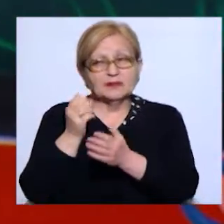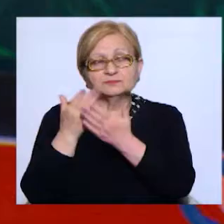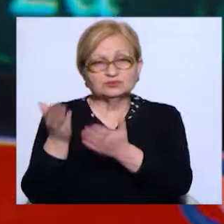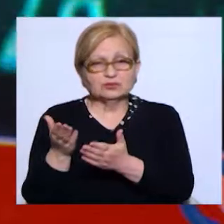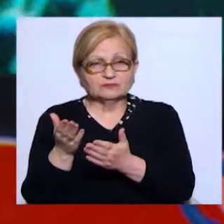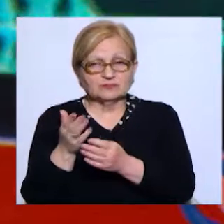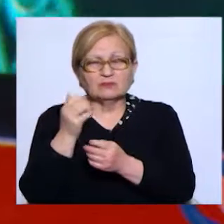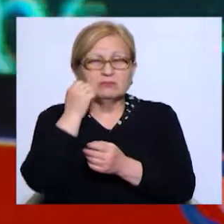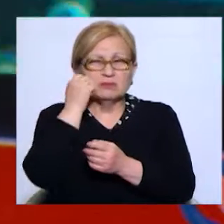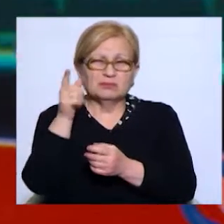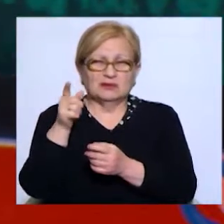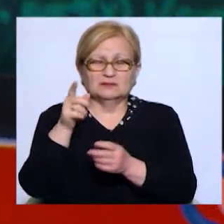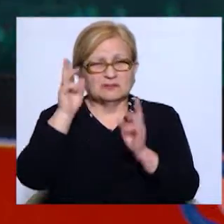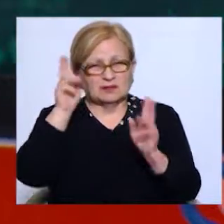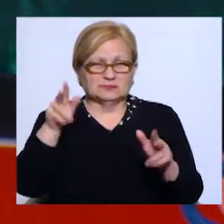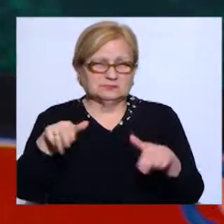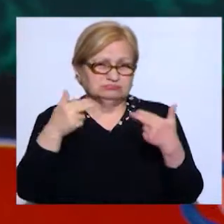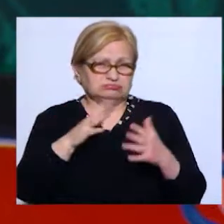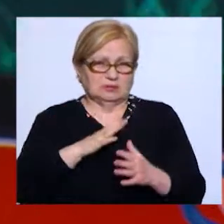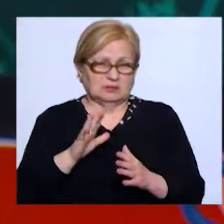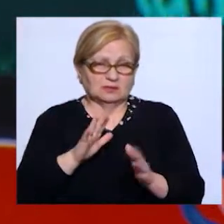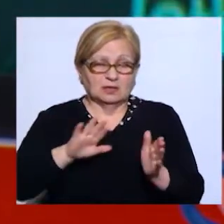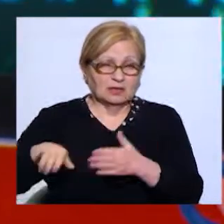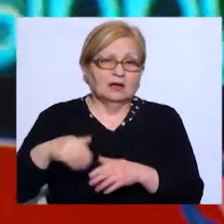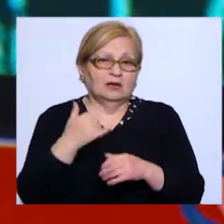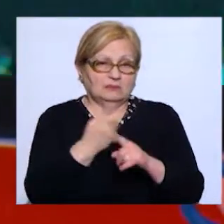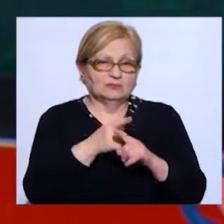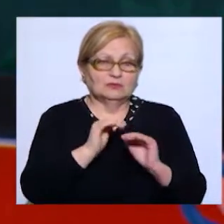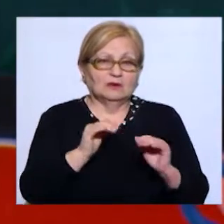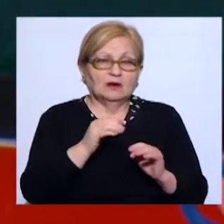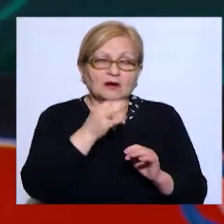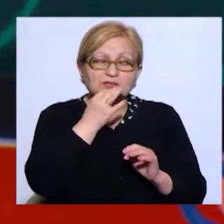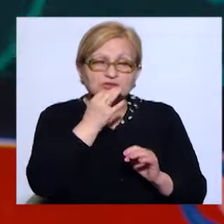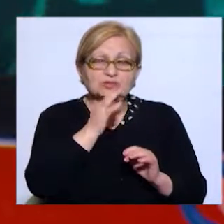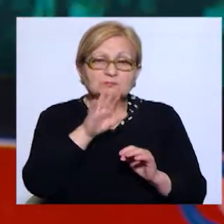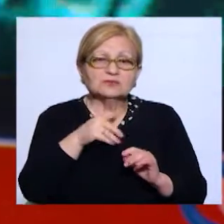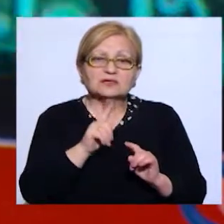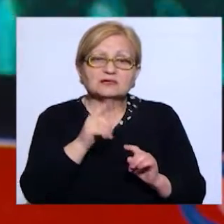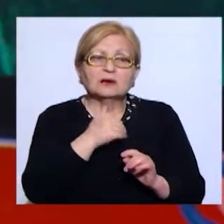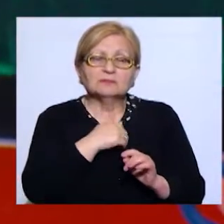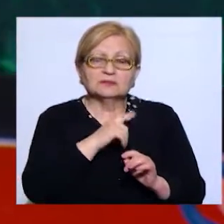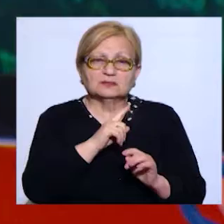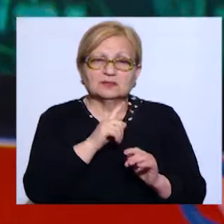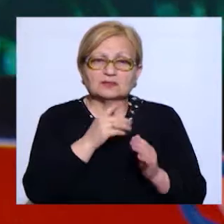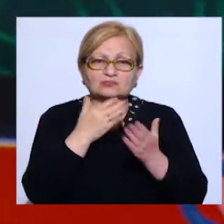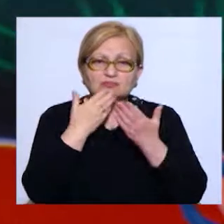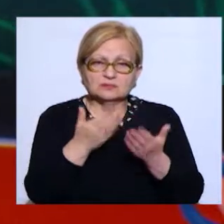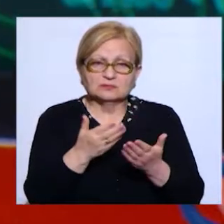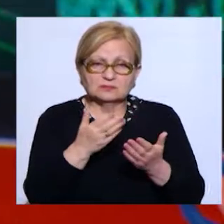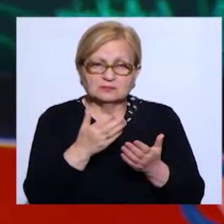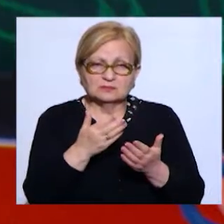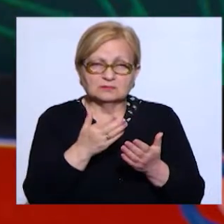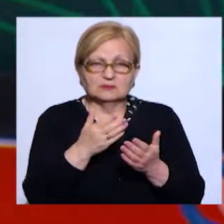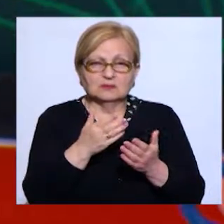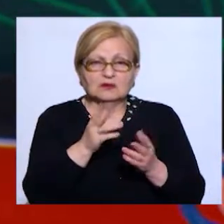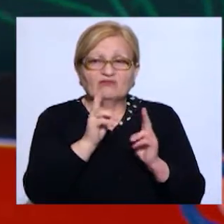არ სწავლობენ ონლაინ და ვერაფერს ვერ მეტყვიან. შემდეგ უკვე რისი გამოკითხვა მინდა, ხო, აი რა არის მიზანი? ანუ ერთ-ერთი